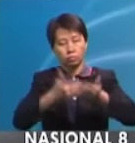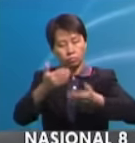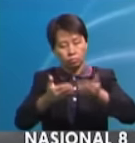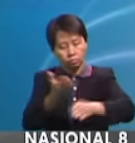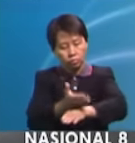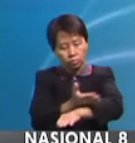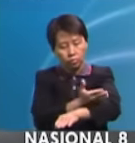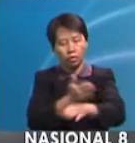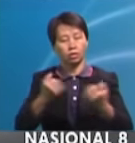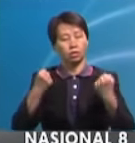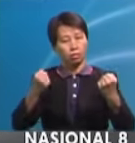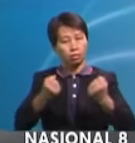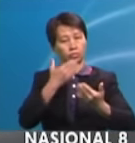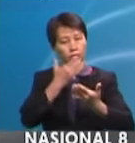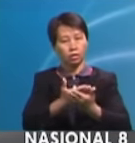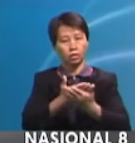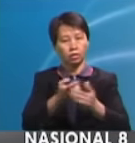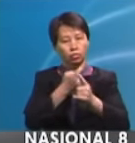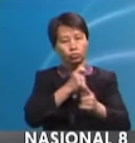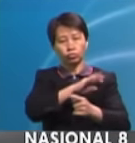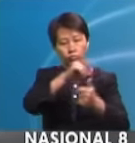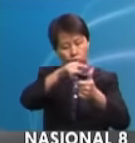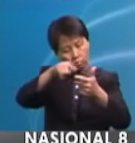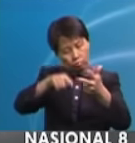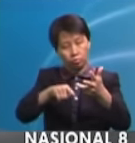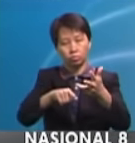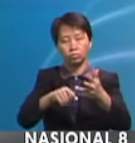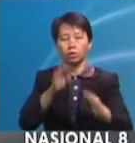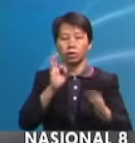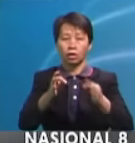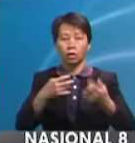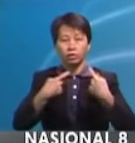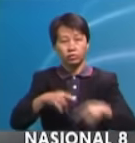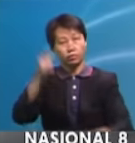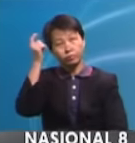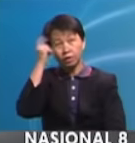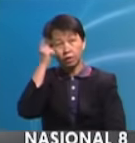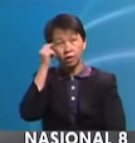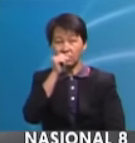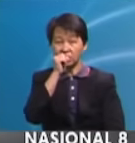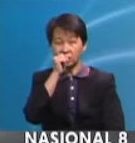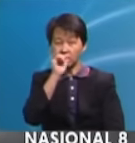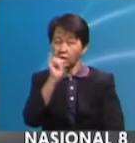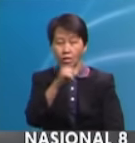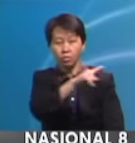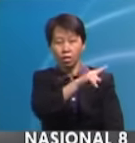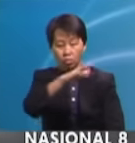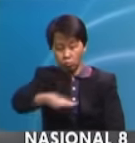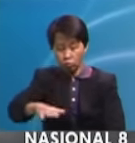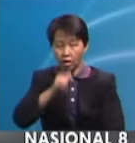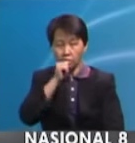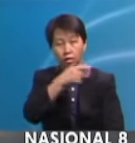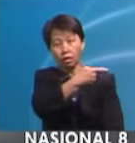sihat dari semua sudut kalau kita masih berfikir macam budak-budak